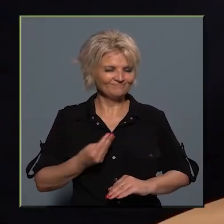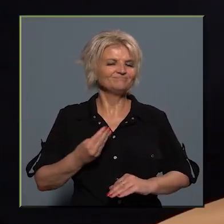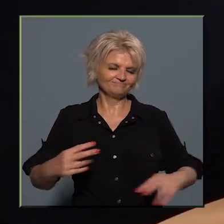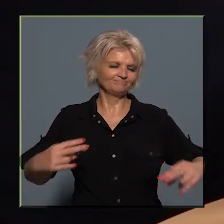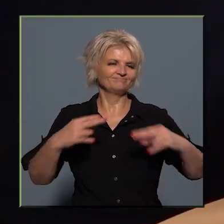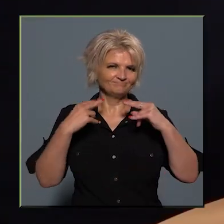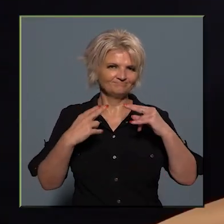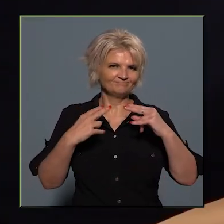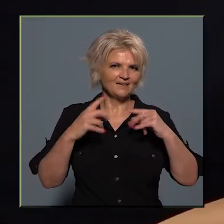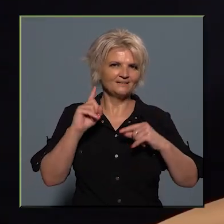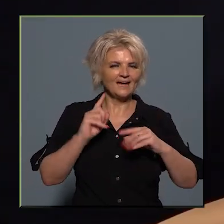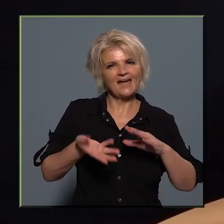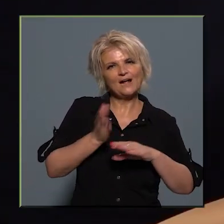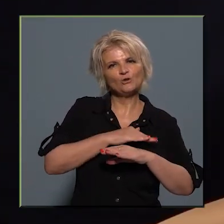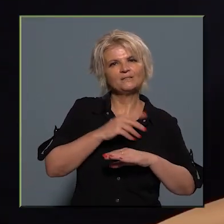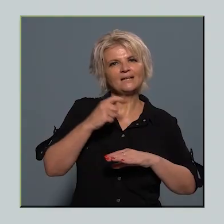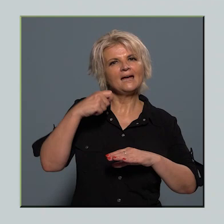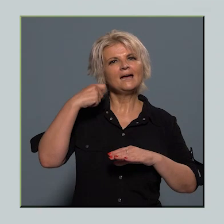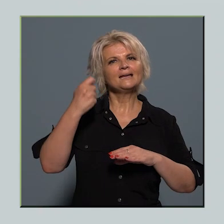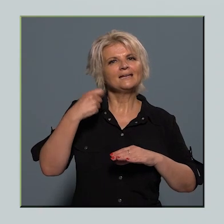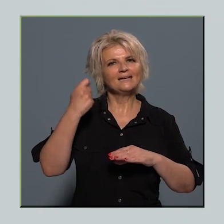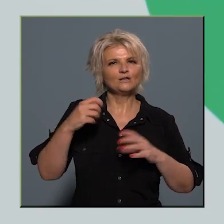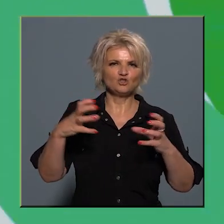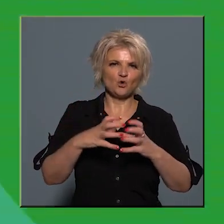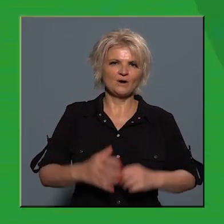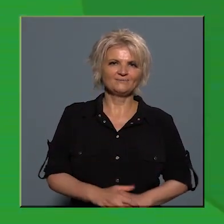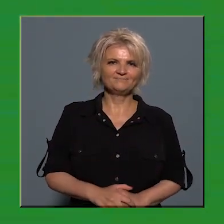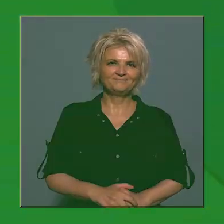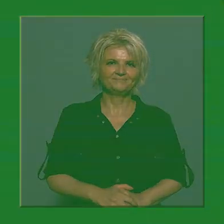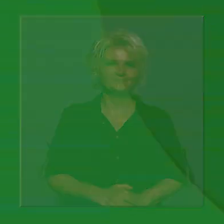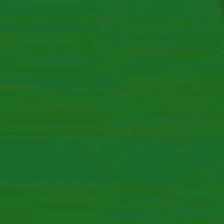tartsanak velünk, de mindenek előtt hírcsokrunk következik.